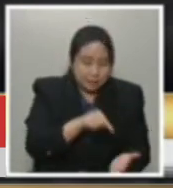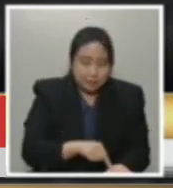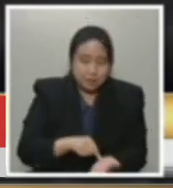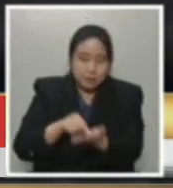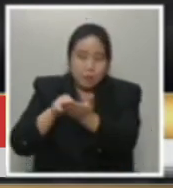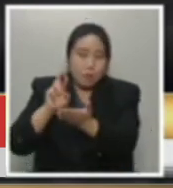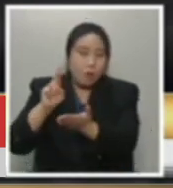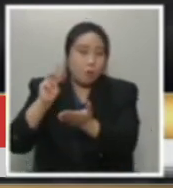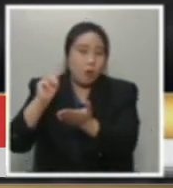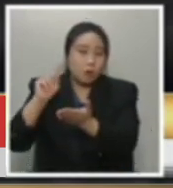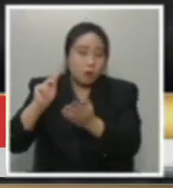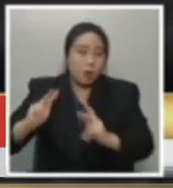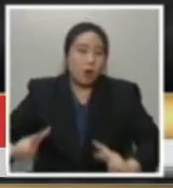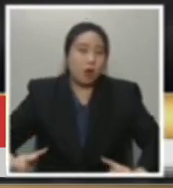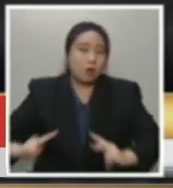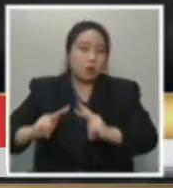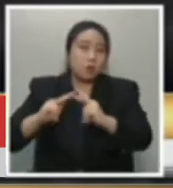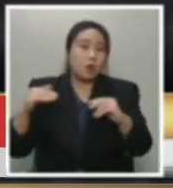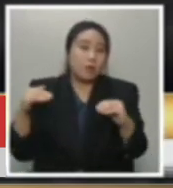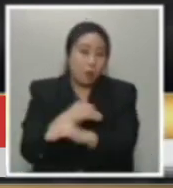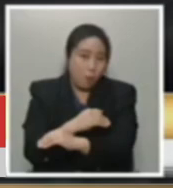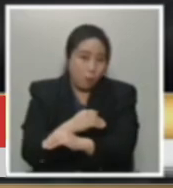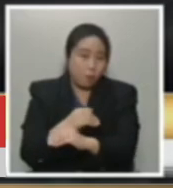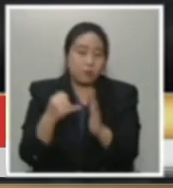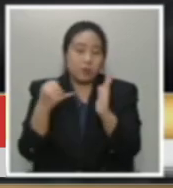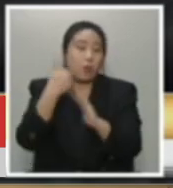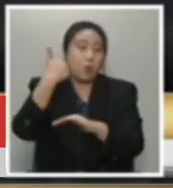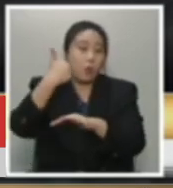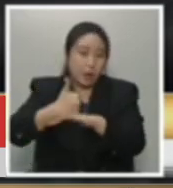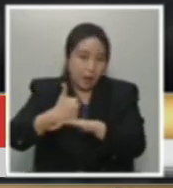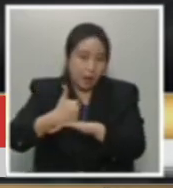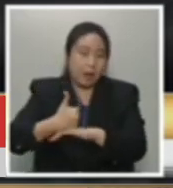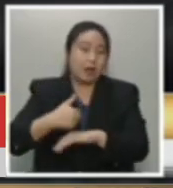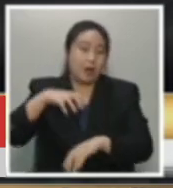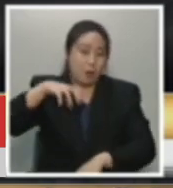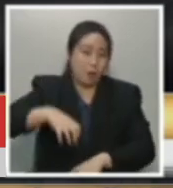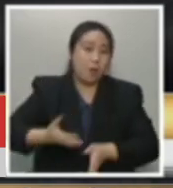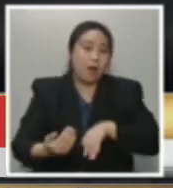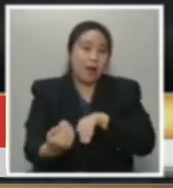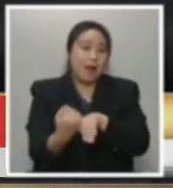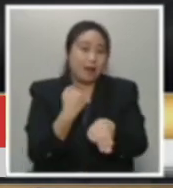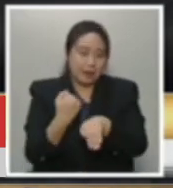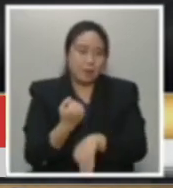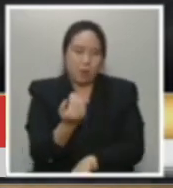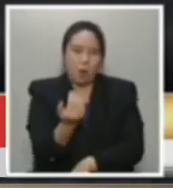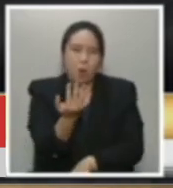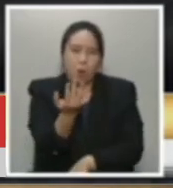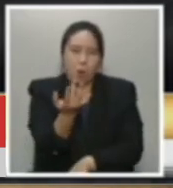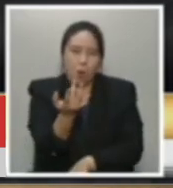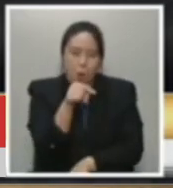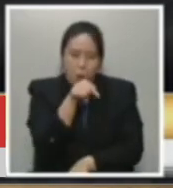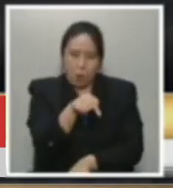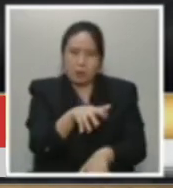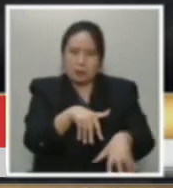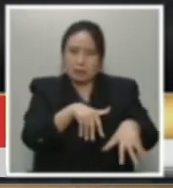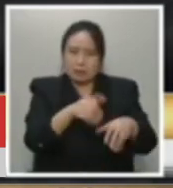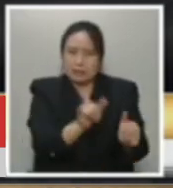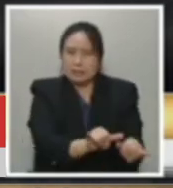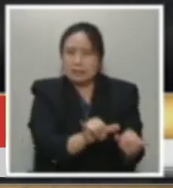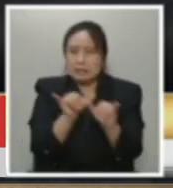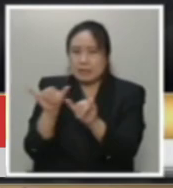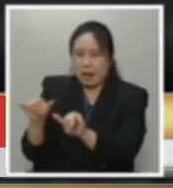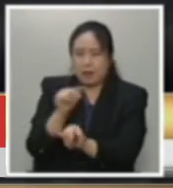กระทรวงคมนาคมผู้ราชการจังหวัดแล้วก็แขวงการทางจังหวัดลำพูนให้ชะลอการเคลื่อนย้ายคนออกจากตรงนี้เพื่อเห็น